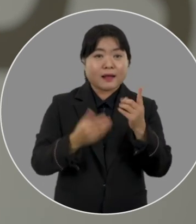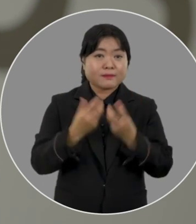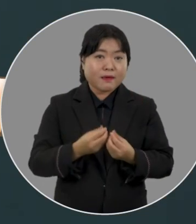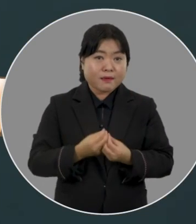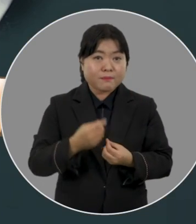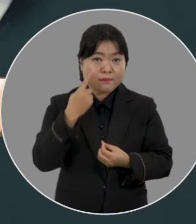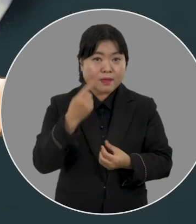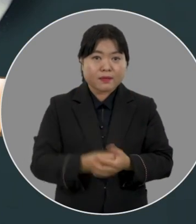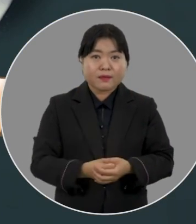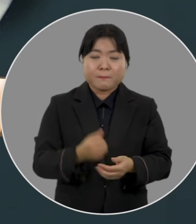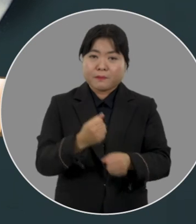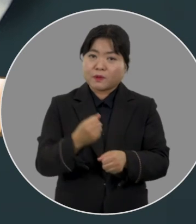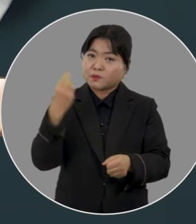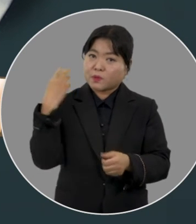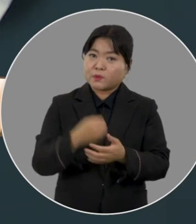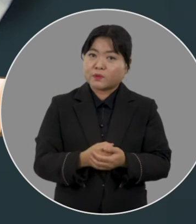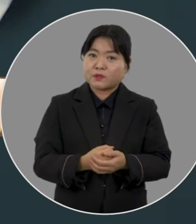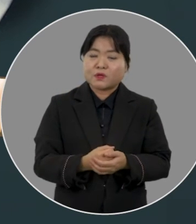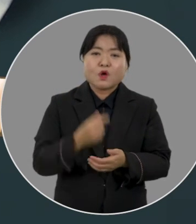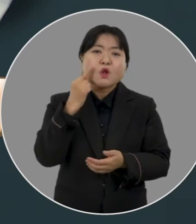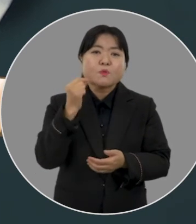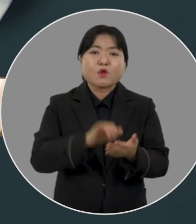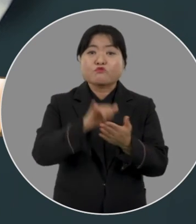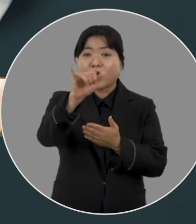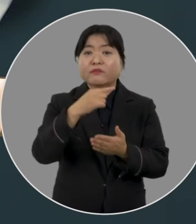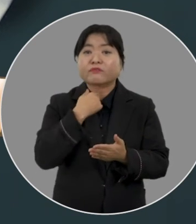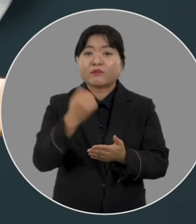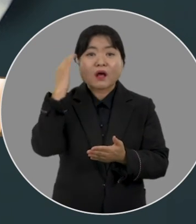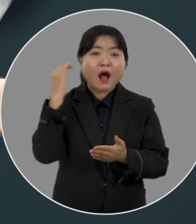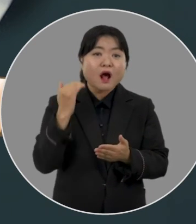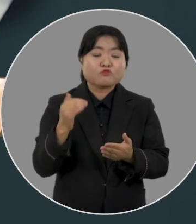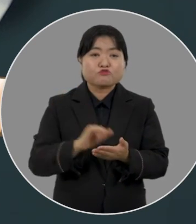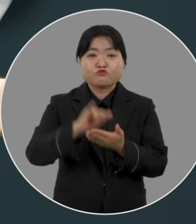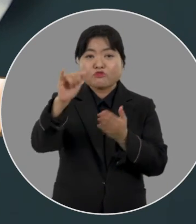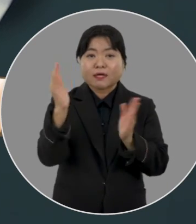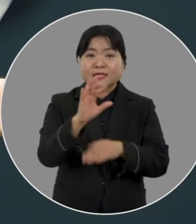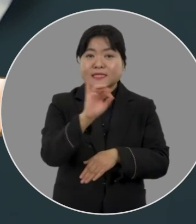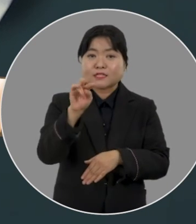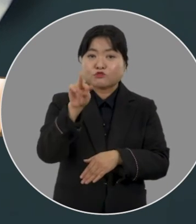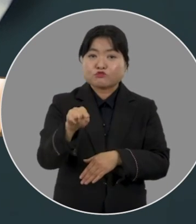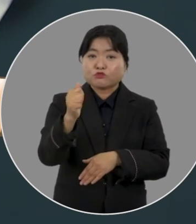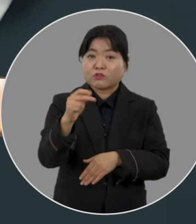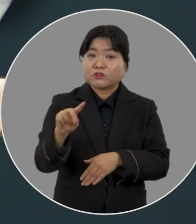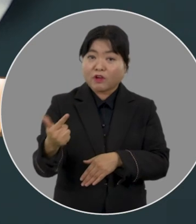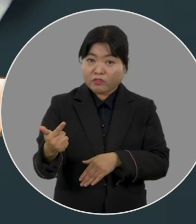들어볼게요. 몇 년 전 일본에 유학했던 우리 한국 유학생 이수연